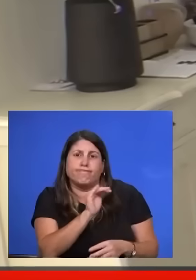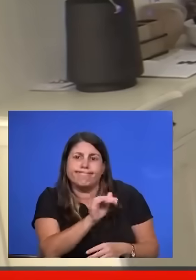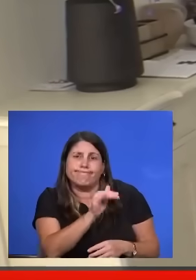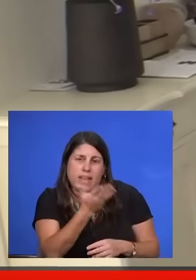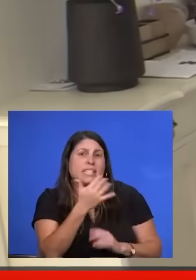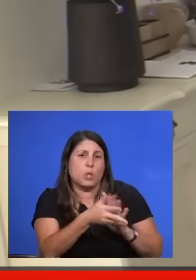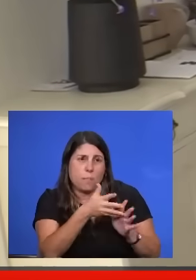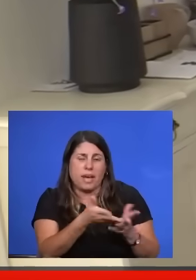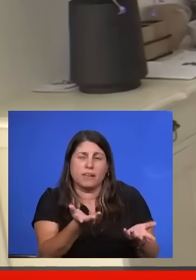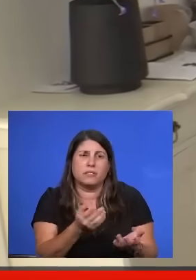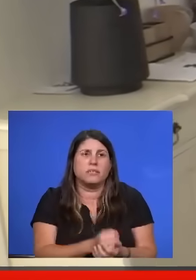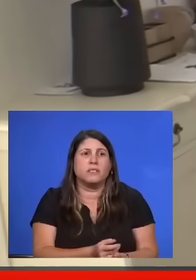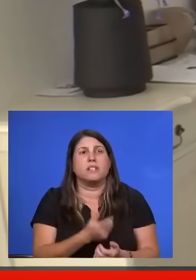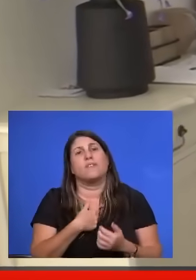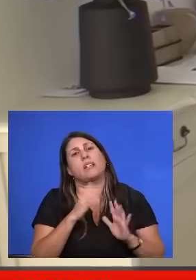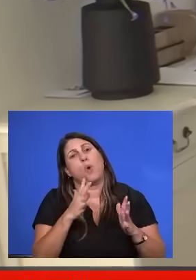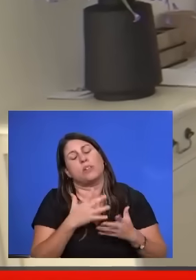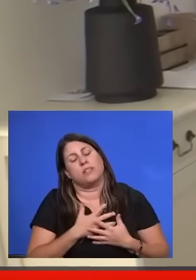ואני מאוד מתגעגעת אליו.